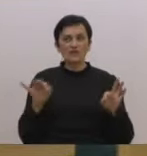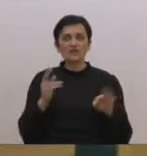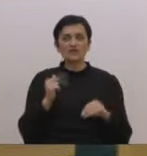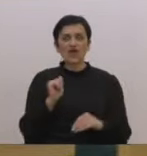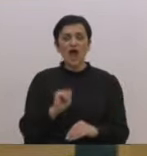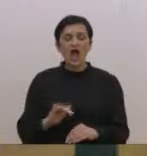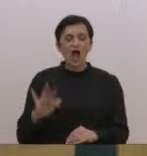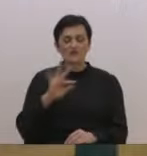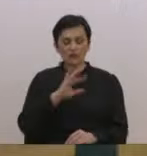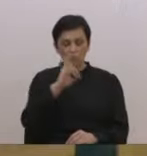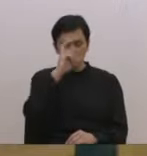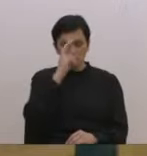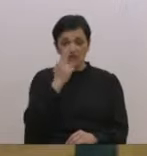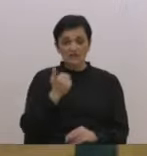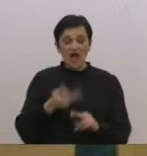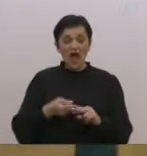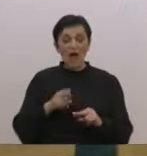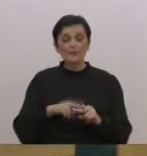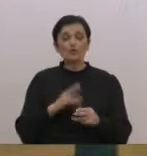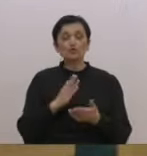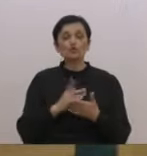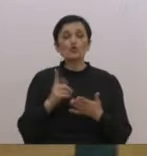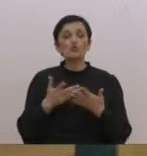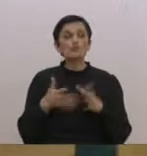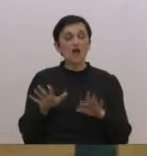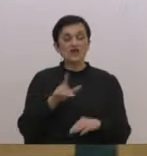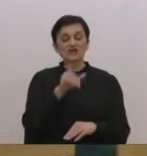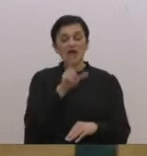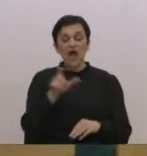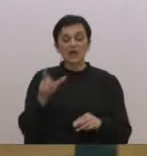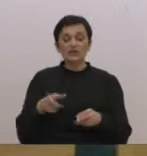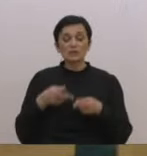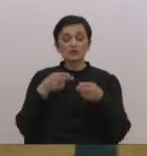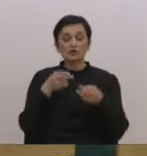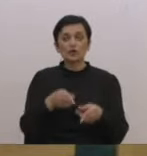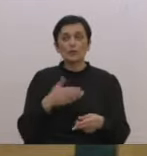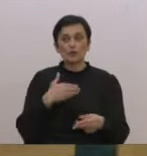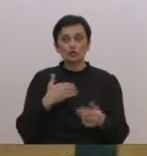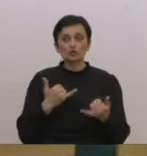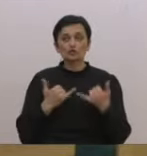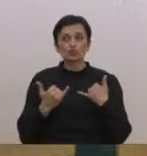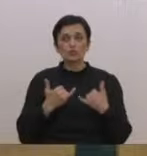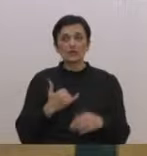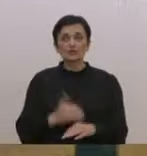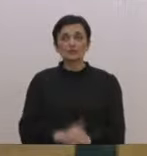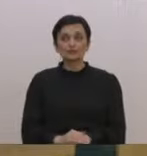ევროპული სახელმწიფო და ამიტომ არის რომ მეტი ადამიანი ჩამოდის ჩვენთან სტუმრად.